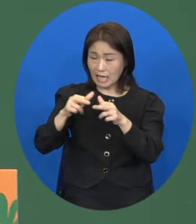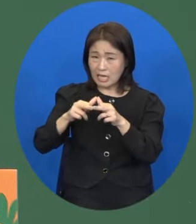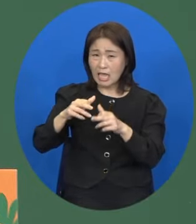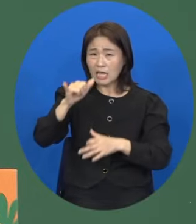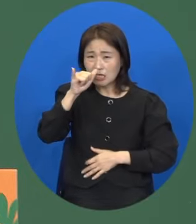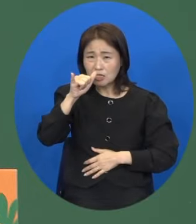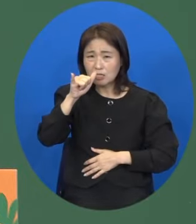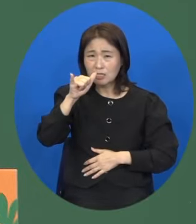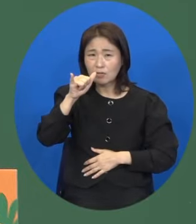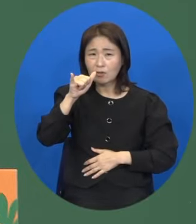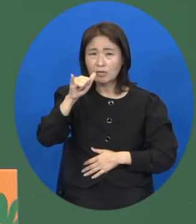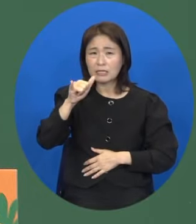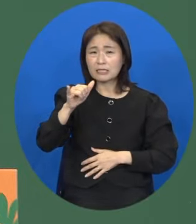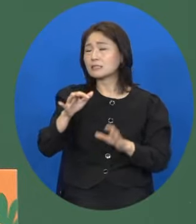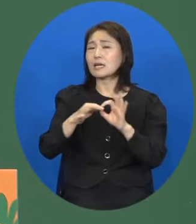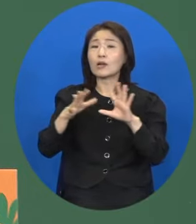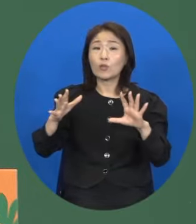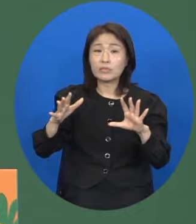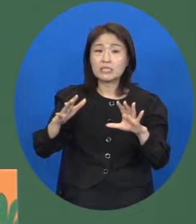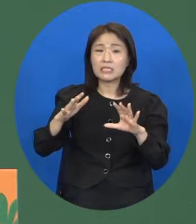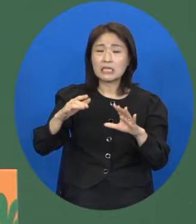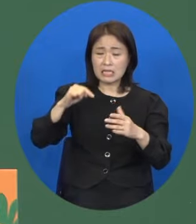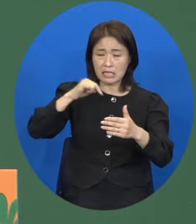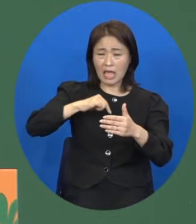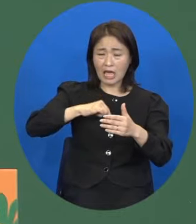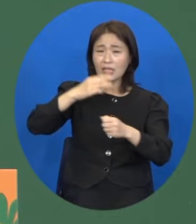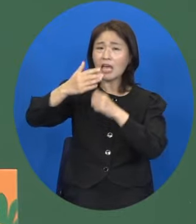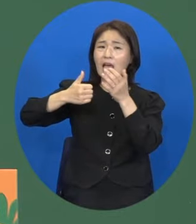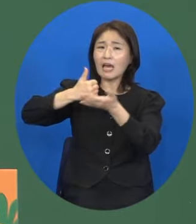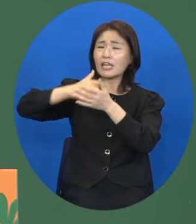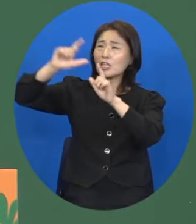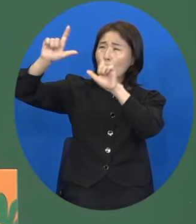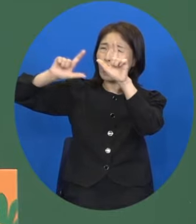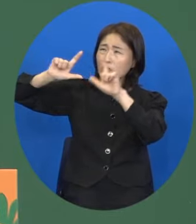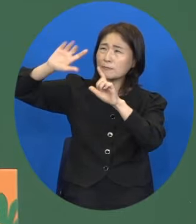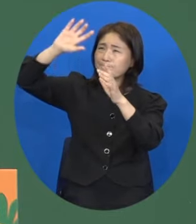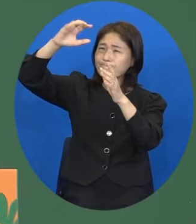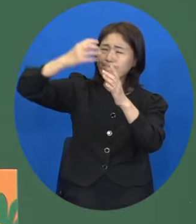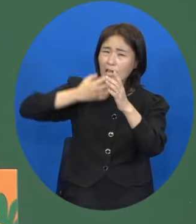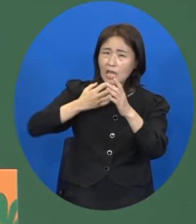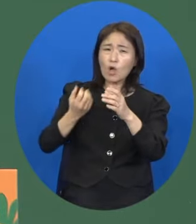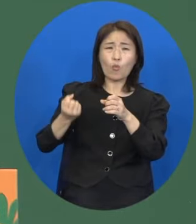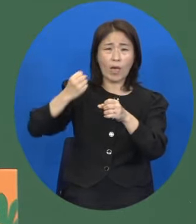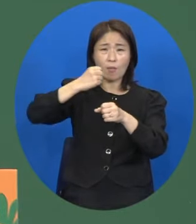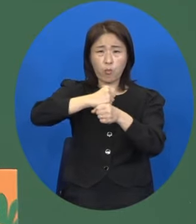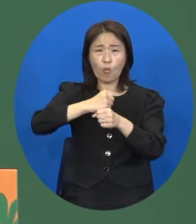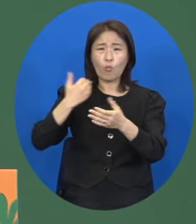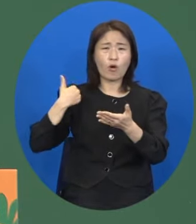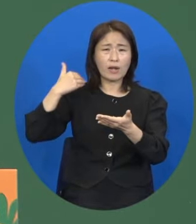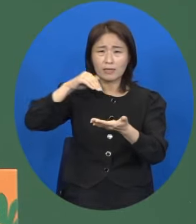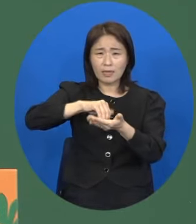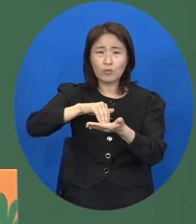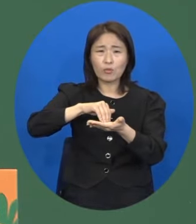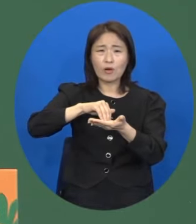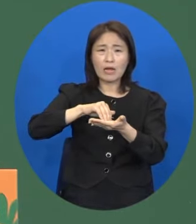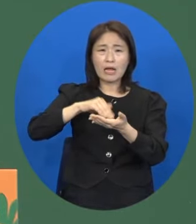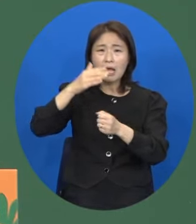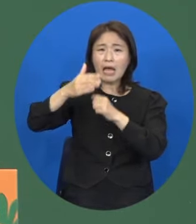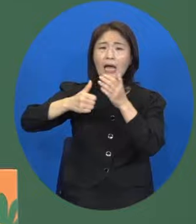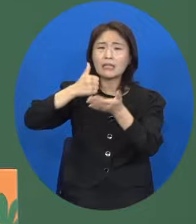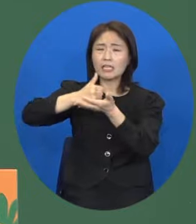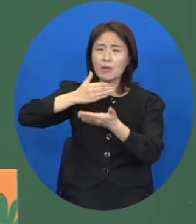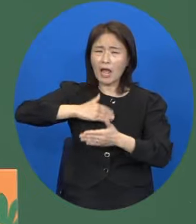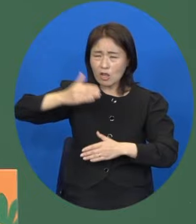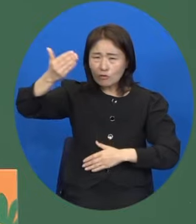예수 그리스도를 통해 태초에 내 안에 있었던 하나님 형상이 회복되고 하나님께서 보여주시고 들려주시는